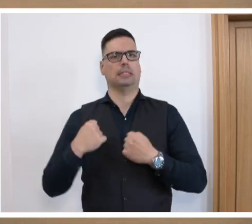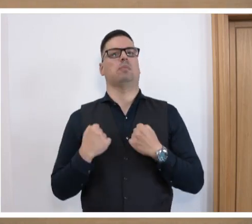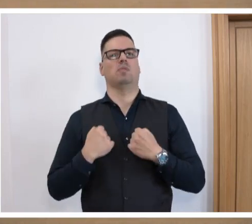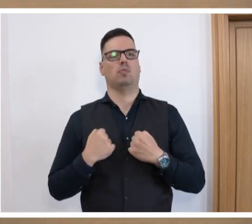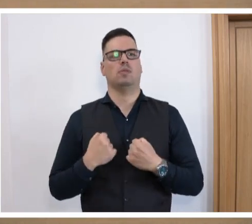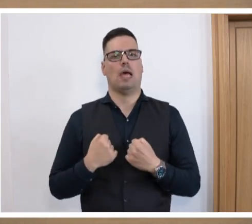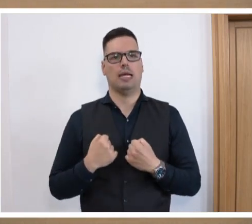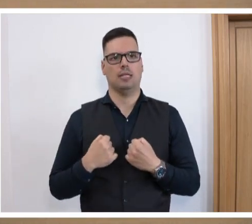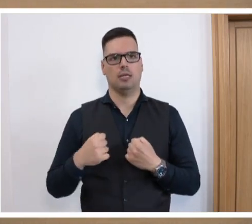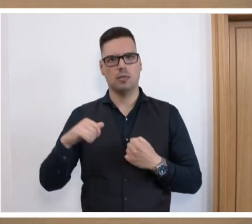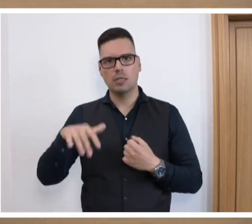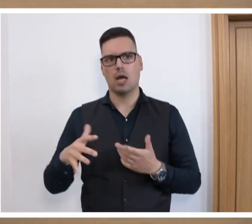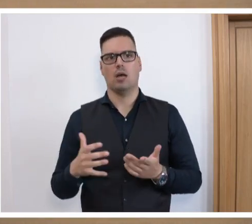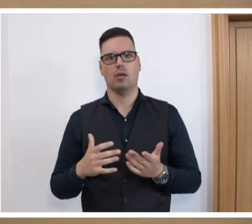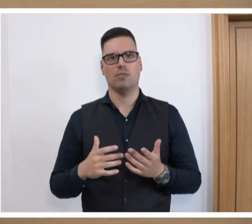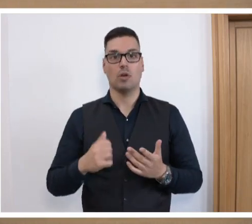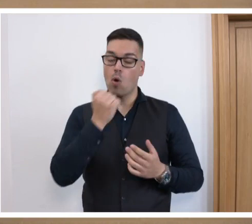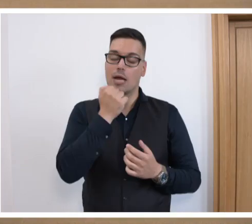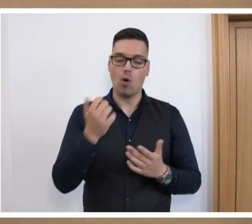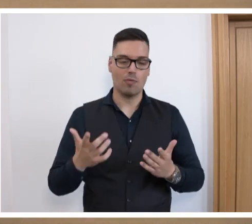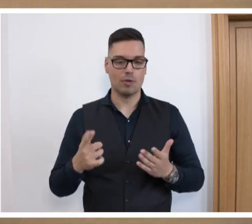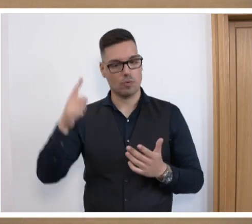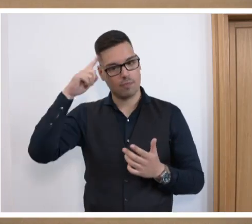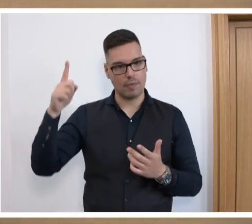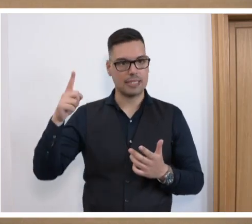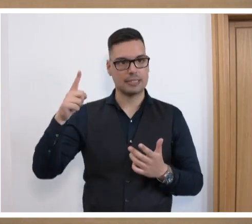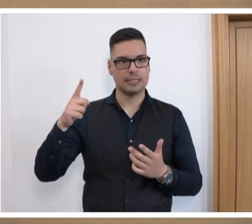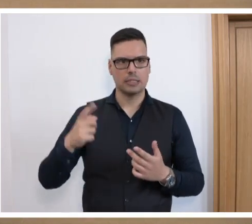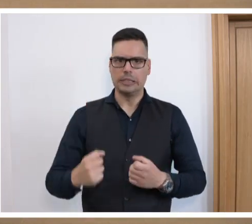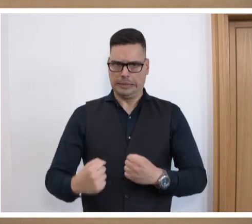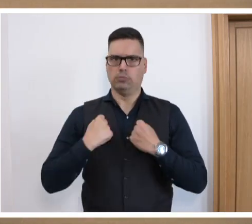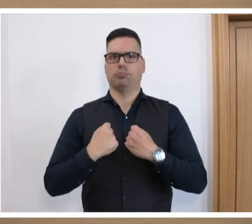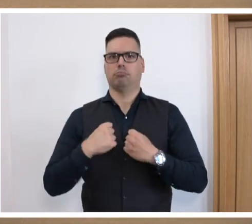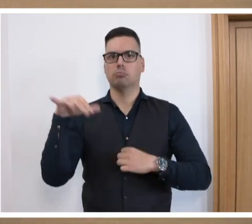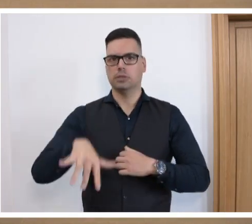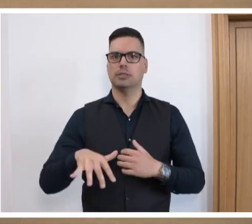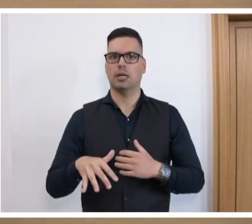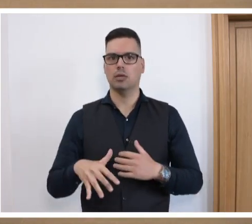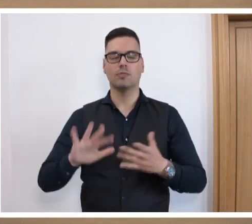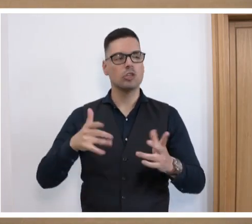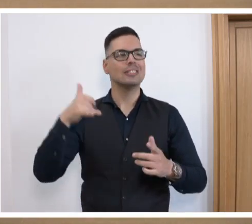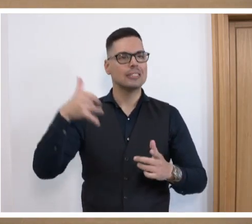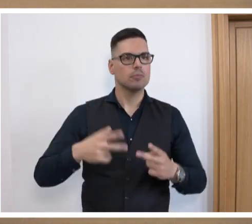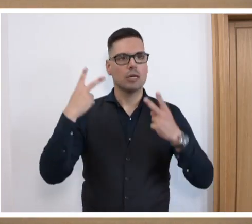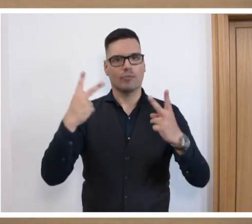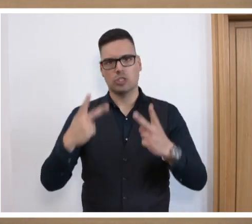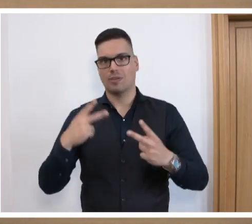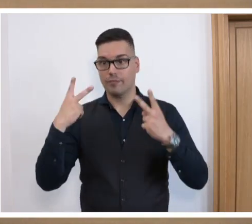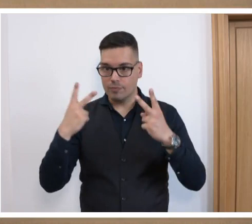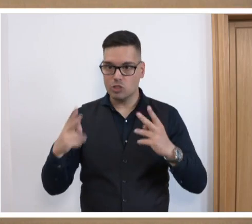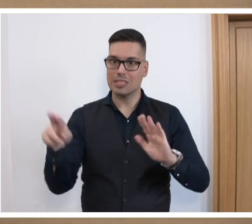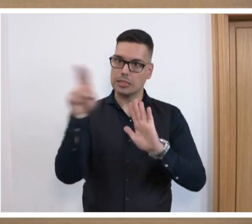Selbstbewusstsein vielleicht mir erhoffe, wo ich weiß, da steckt viel Selbstbewusstsein mit drin. Und es wäre jetzt vielleicht mal wichtig, bei so einem